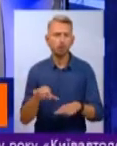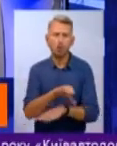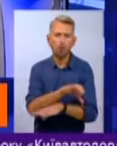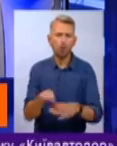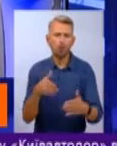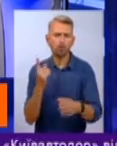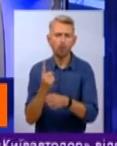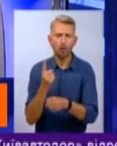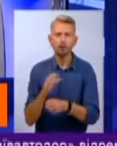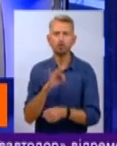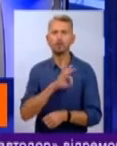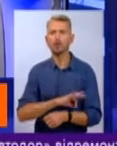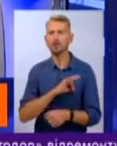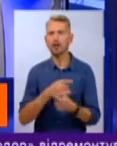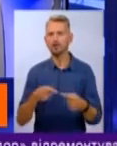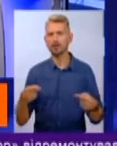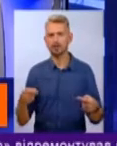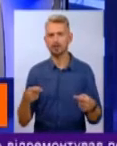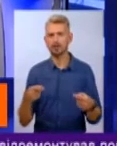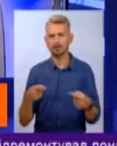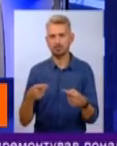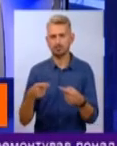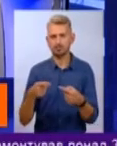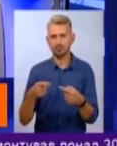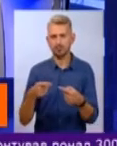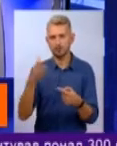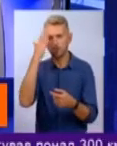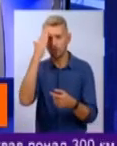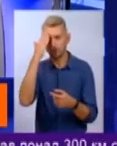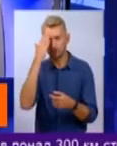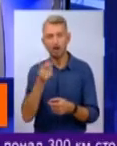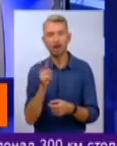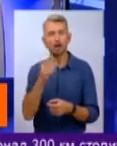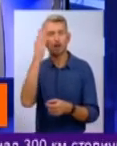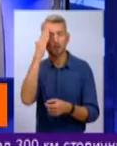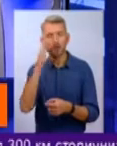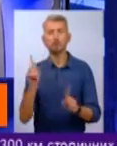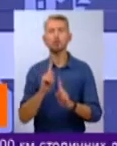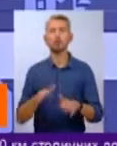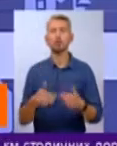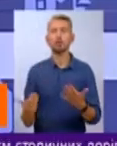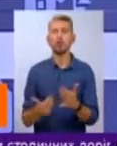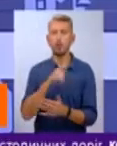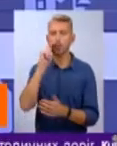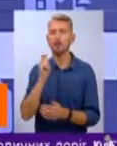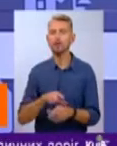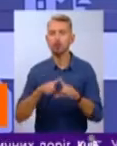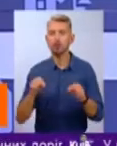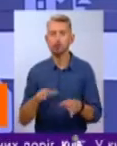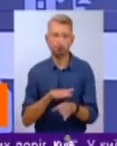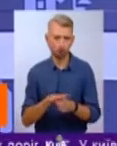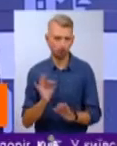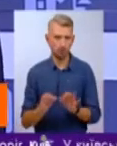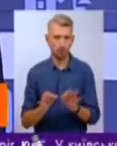щодо використання тих чи інших дидактичних моделей. І та дидактична модель, яка пропонує нова українська школа, це абсолютно